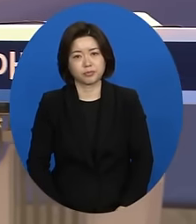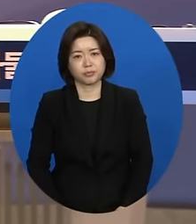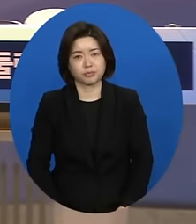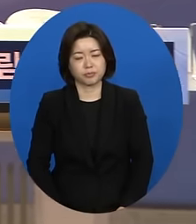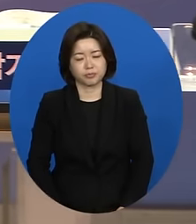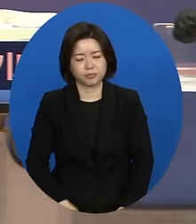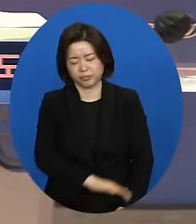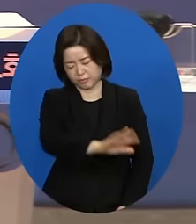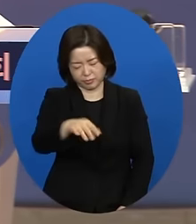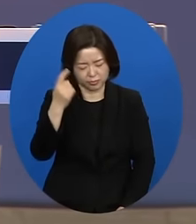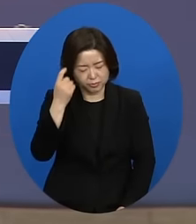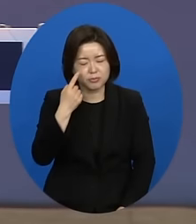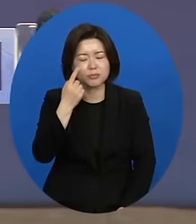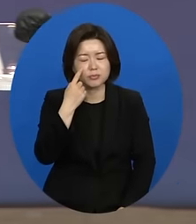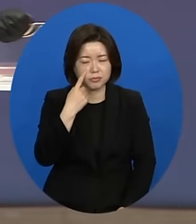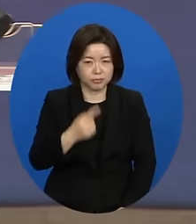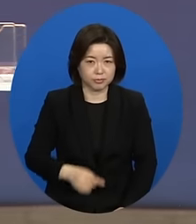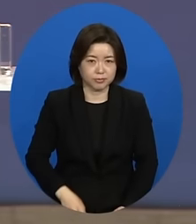생각하세요.